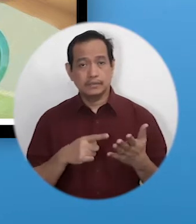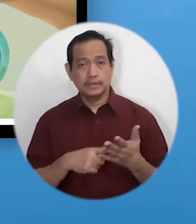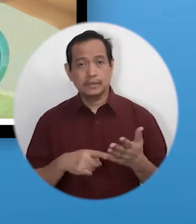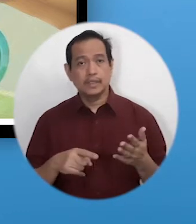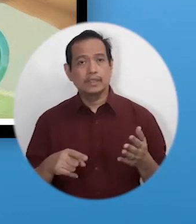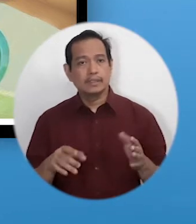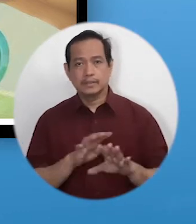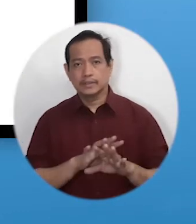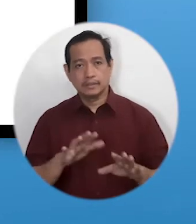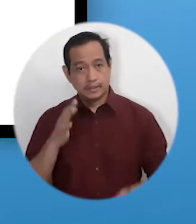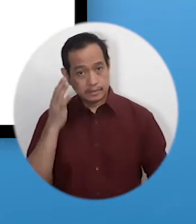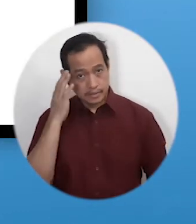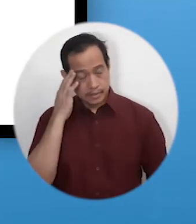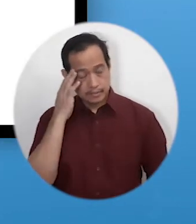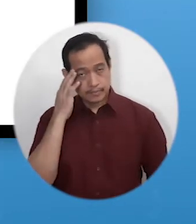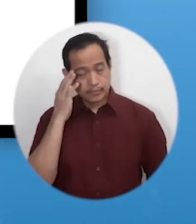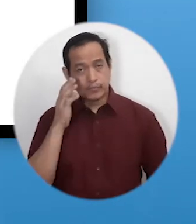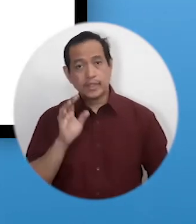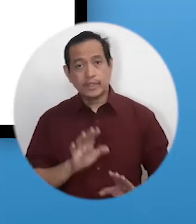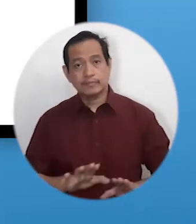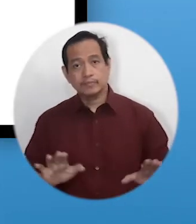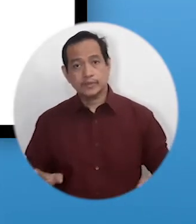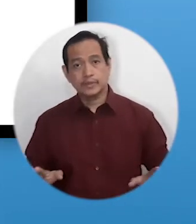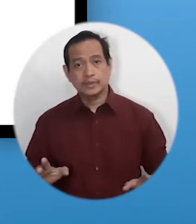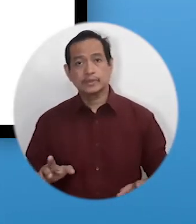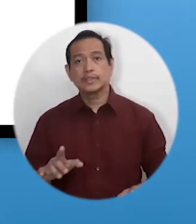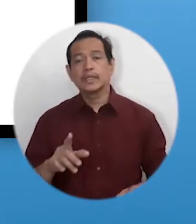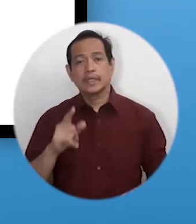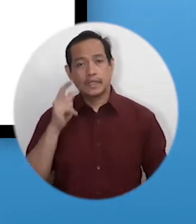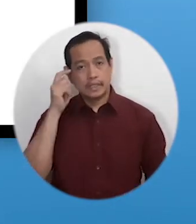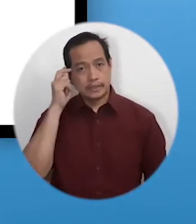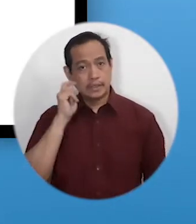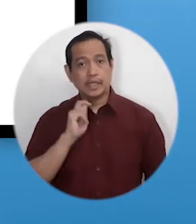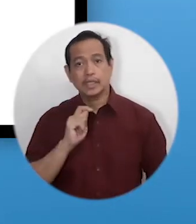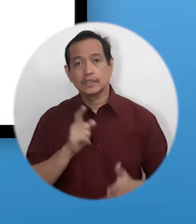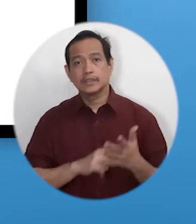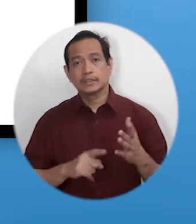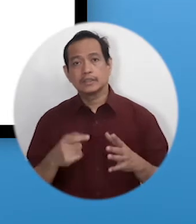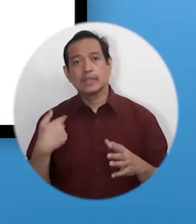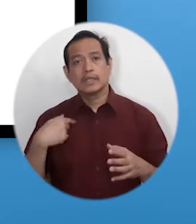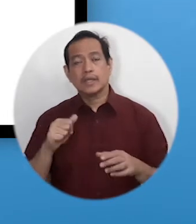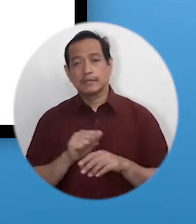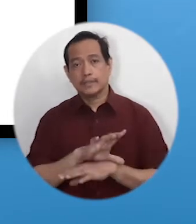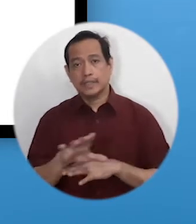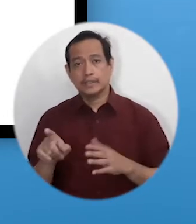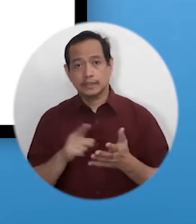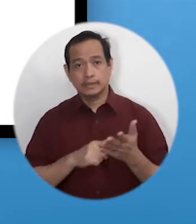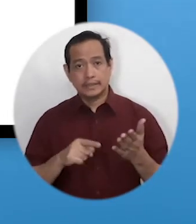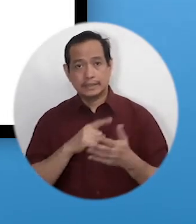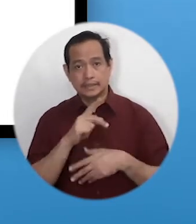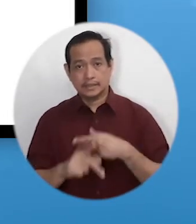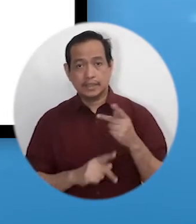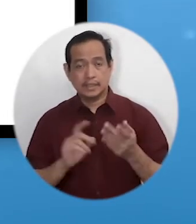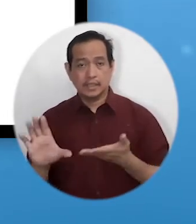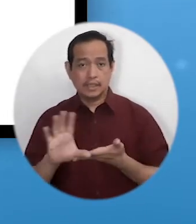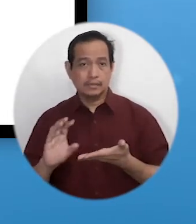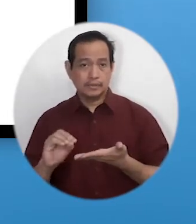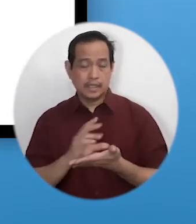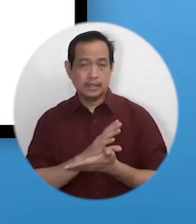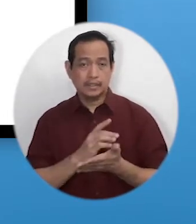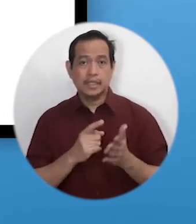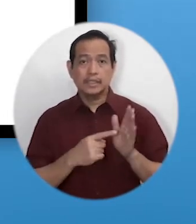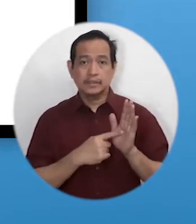nito ay di pa yak. Ang mga bata at teenagers ang karaniwang tinatamaan ng cancer na